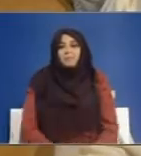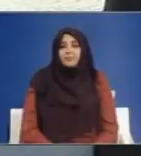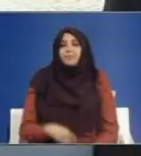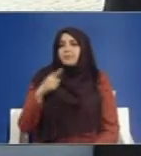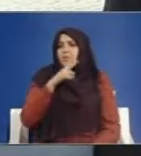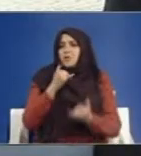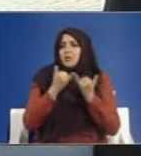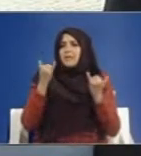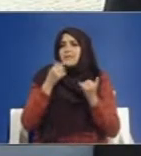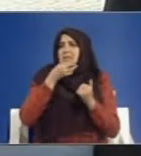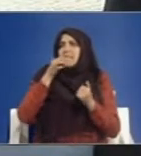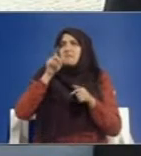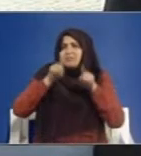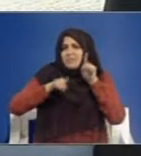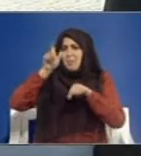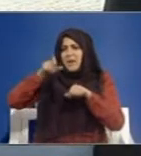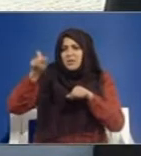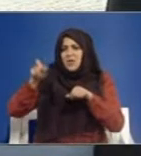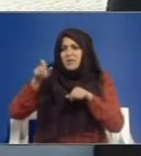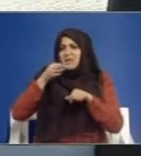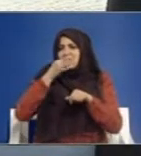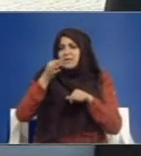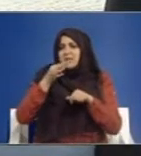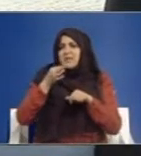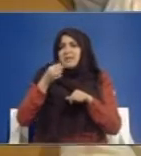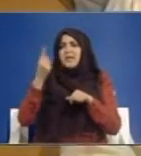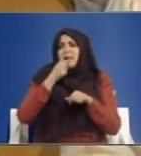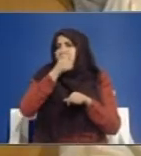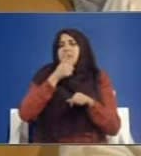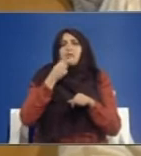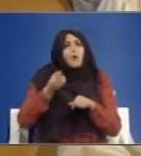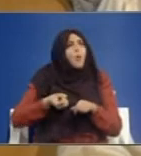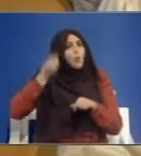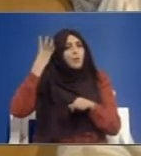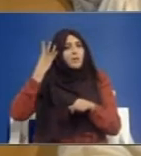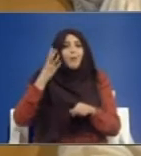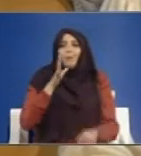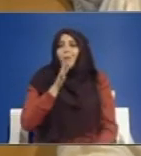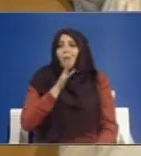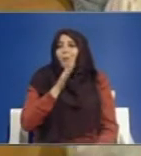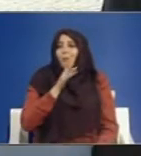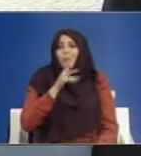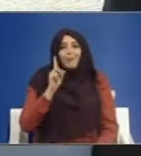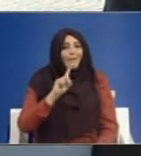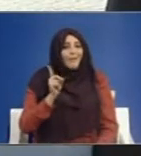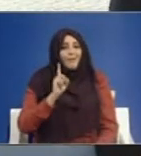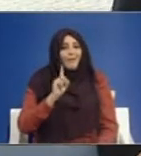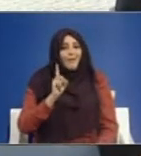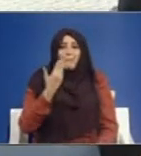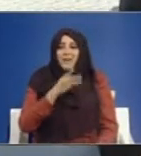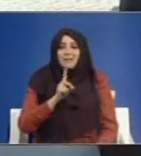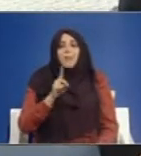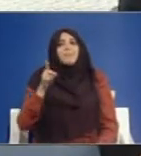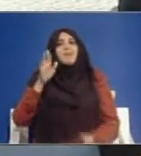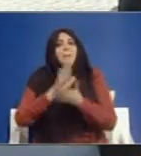محمد يظن أن الصبر هو أنه ينسى الموضوع خلاص. لا لا لا، ليس هذا. أسمح لي نسمع أم محمد ثم تكمل لنا الموضوع.